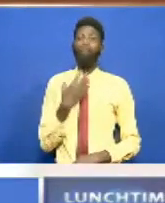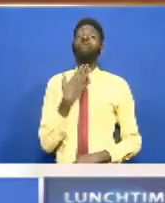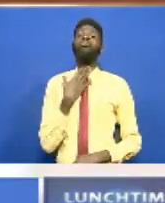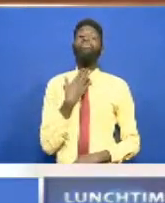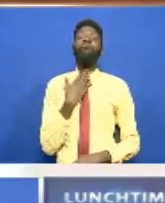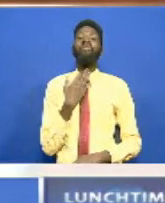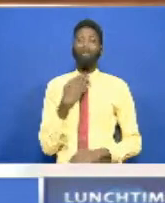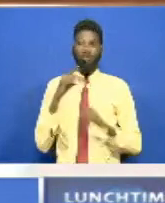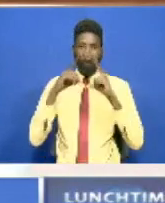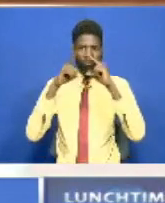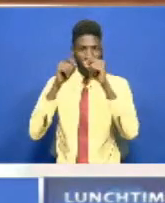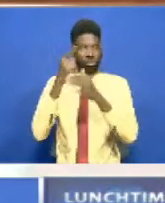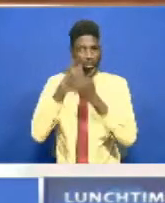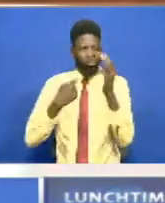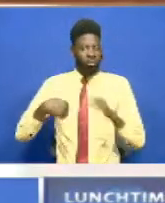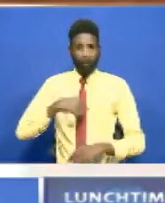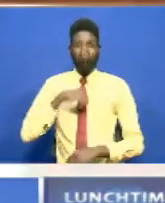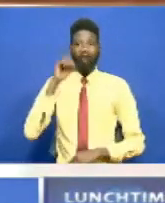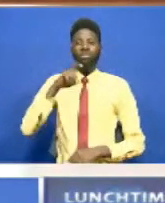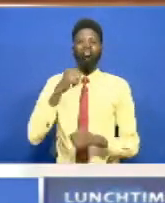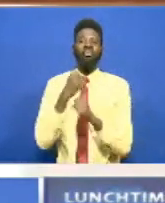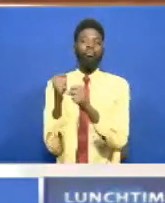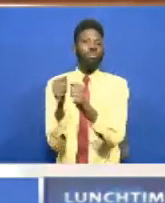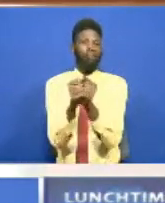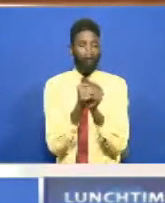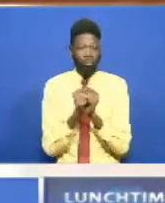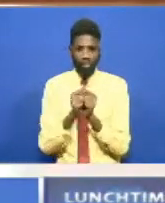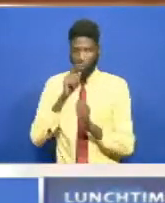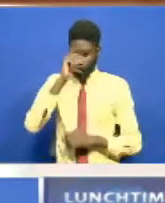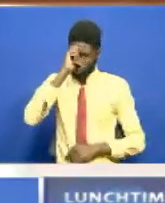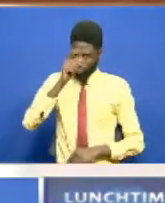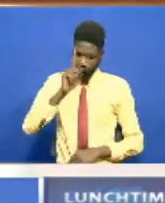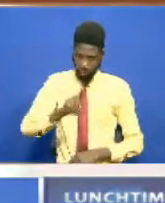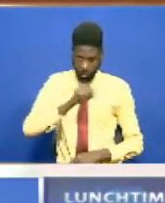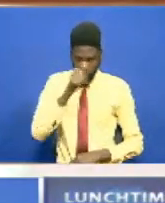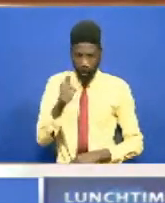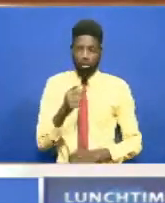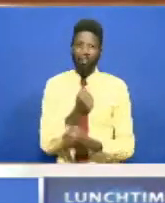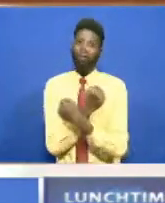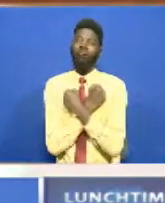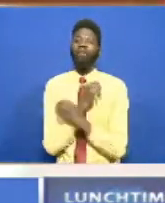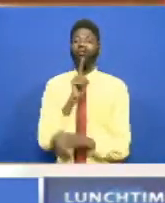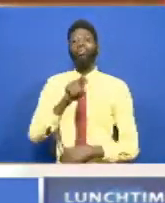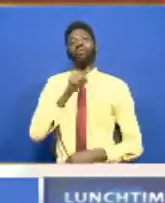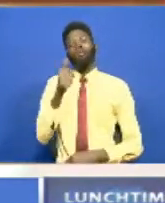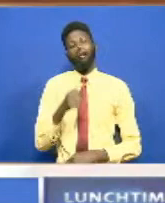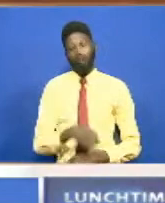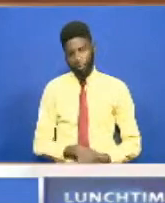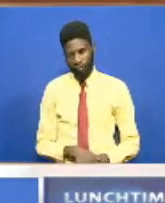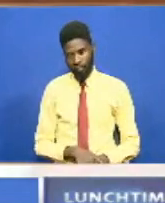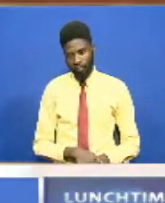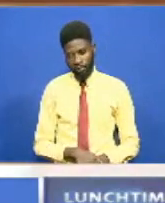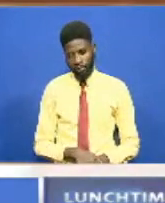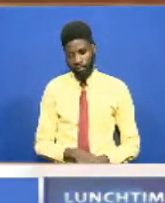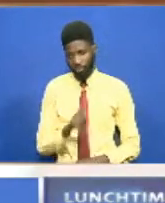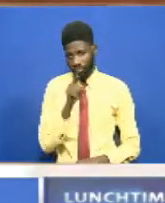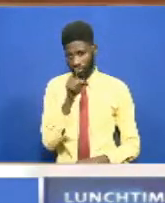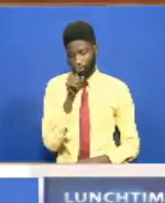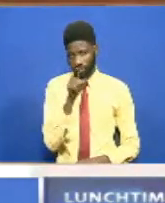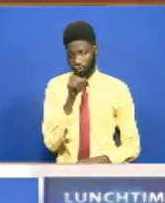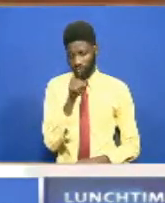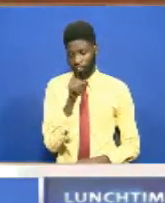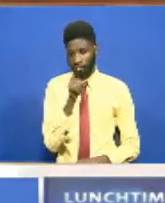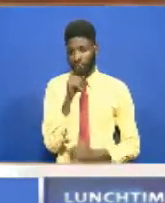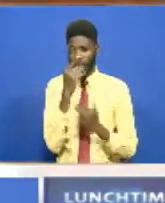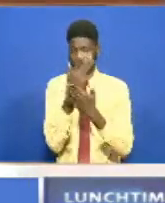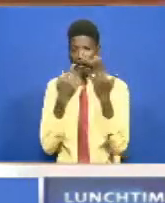tushirikiane, tuheshimiane, tupendane. Ni maajabu ambaye Kenya hii tuweza